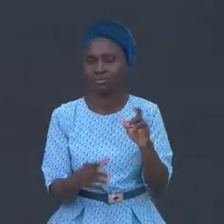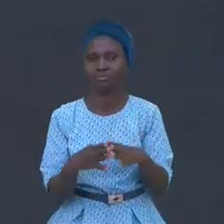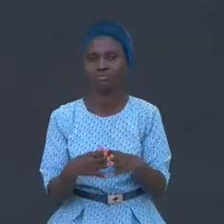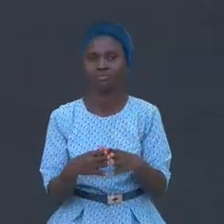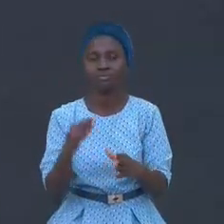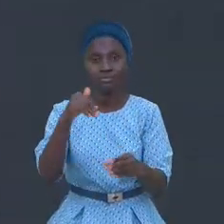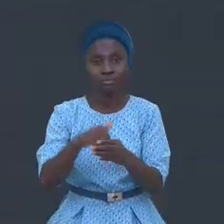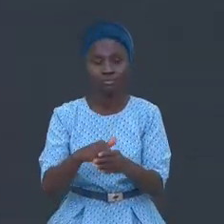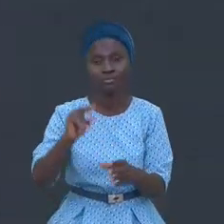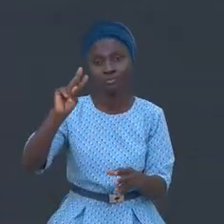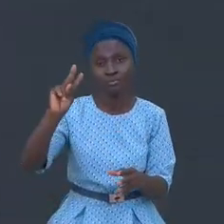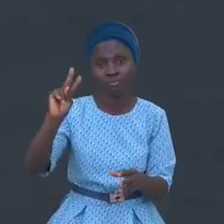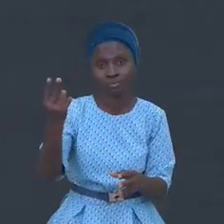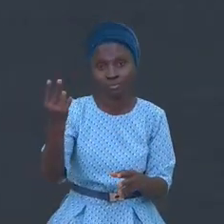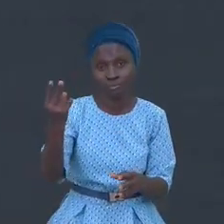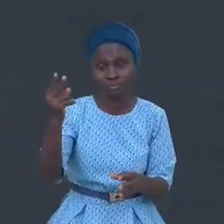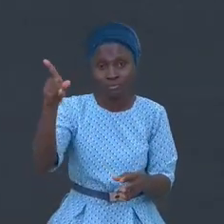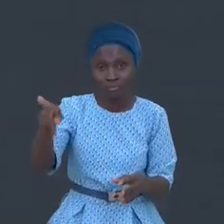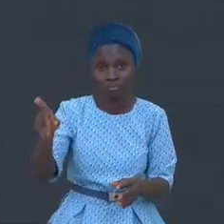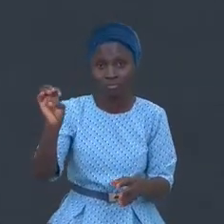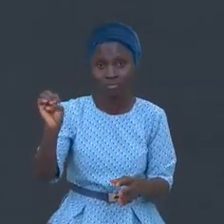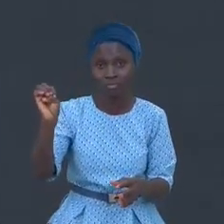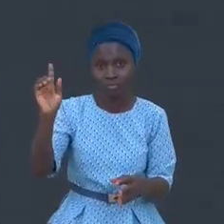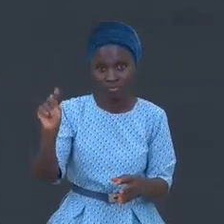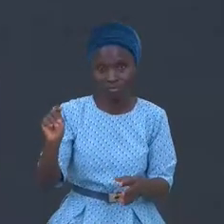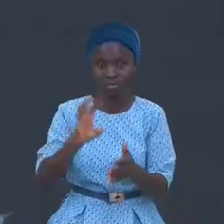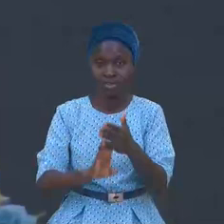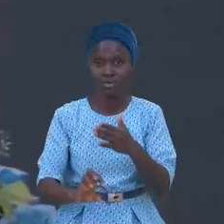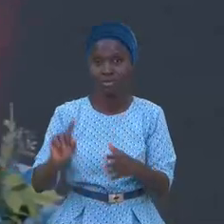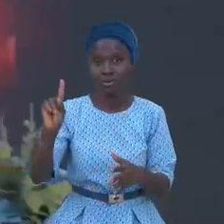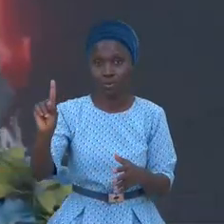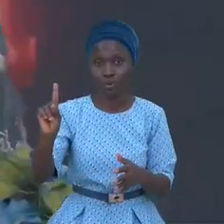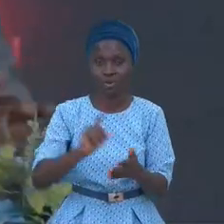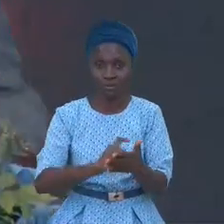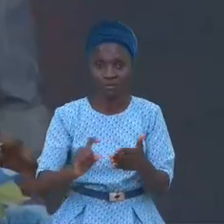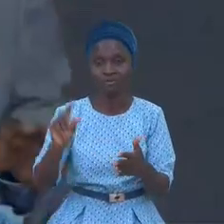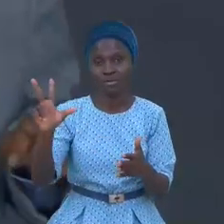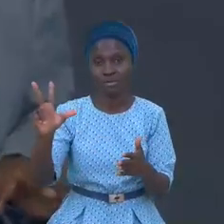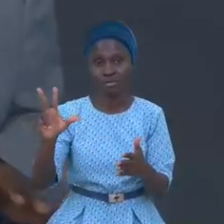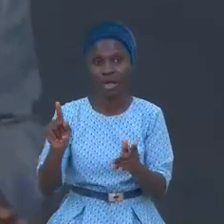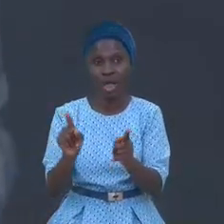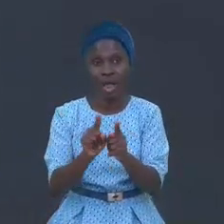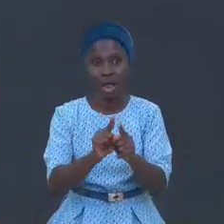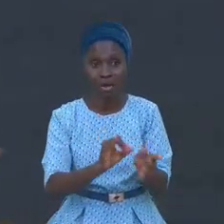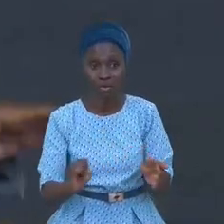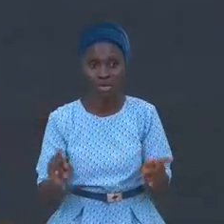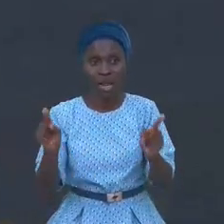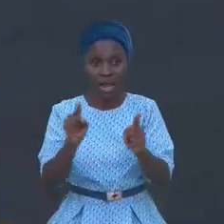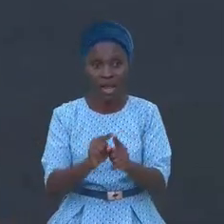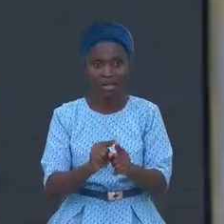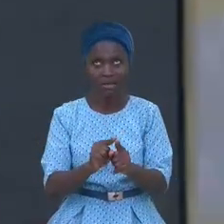2 Pierre, au chapitre 1, verset 3. Comme sa